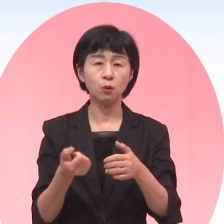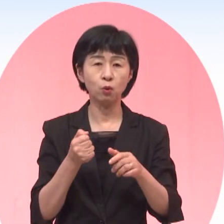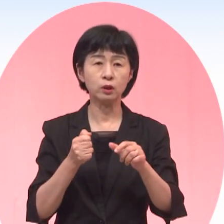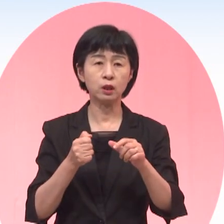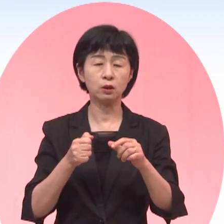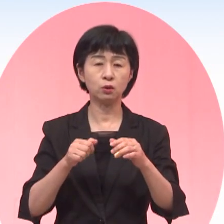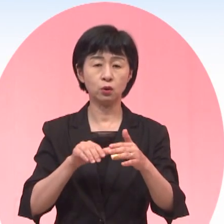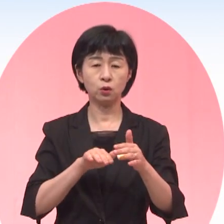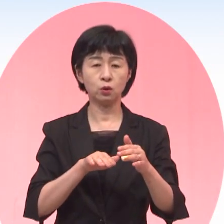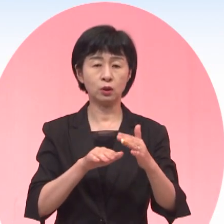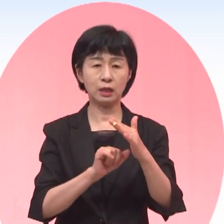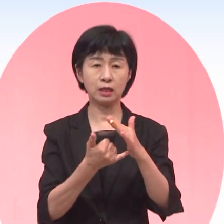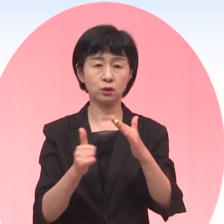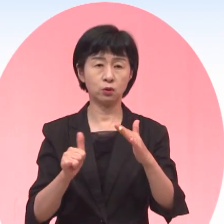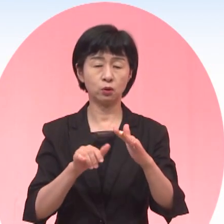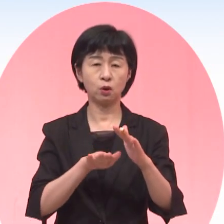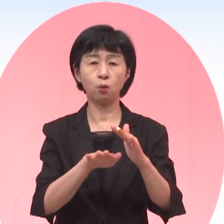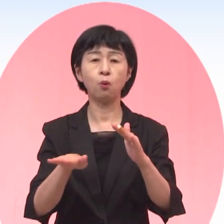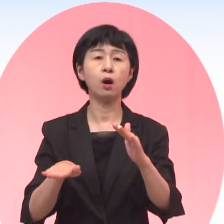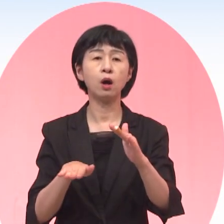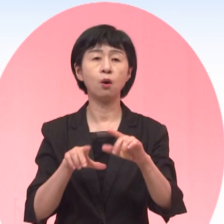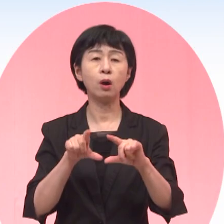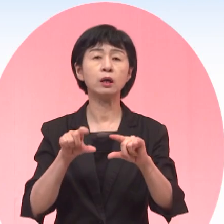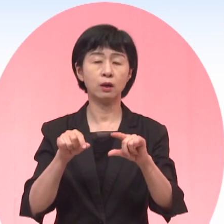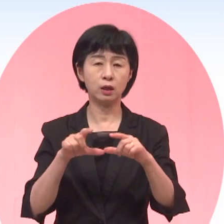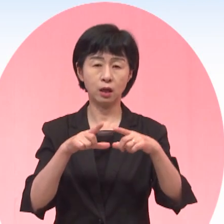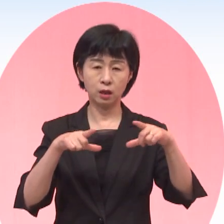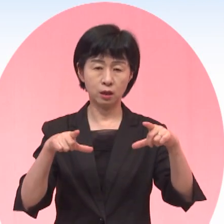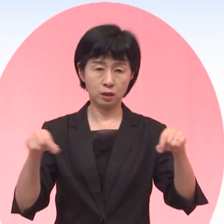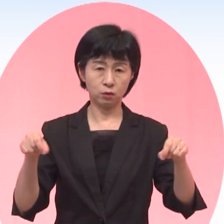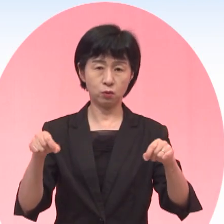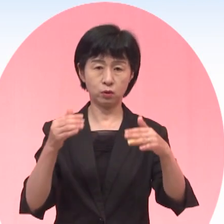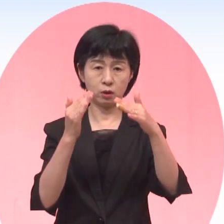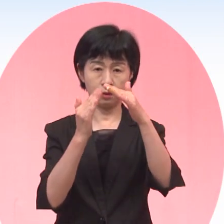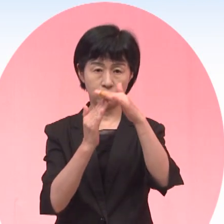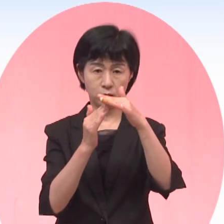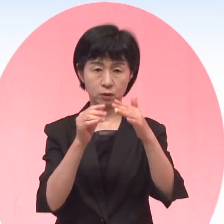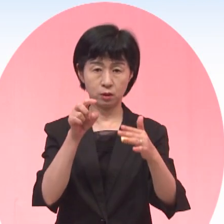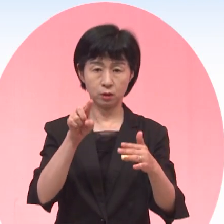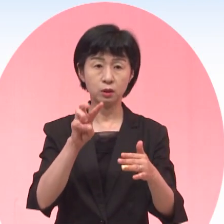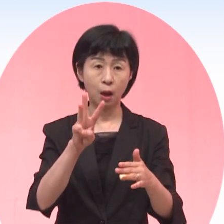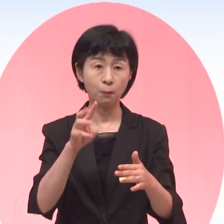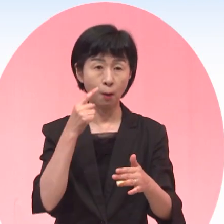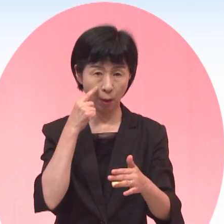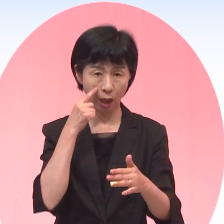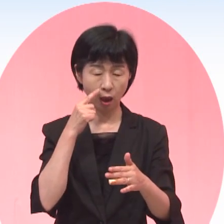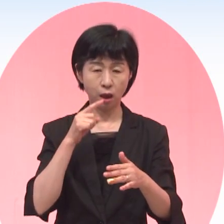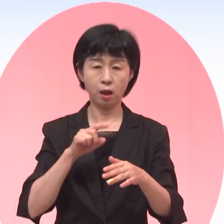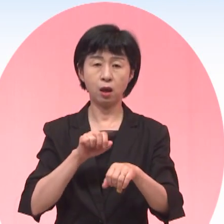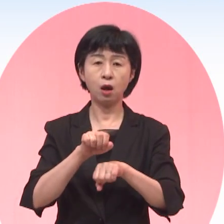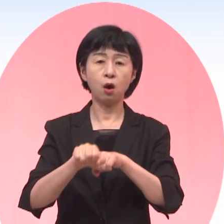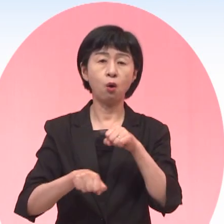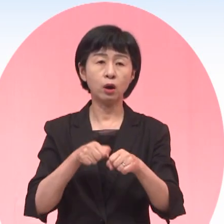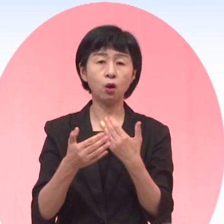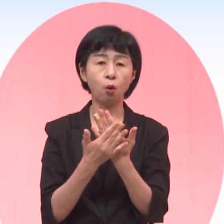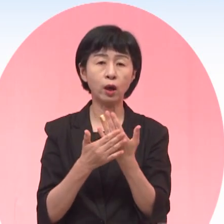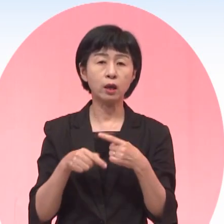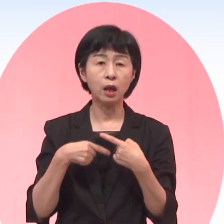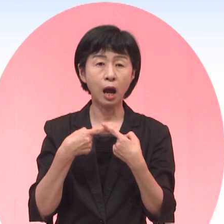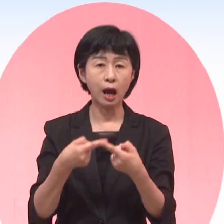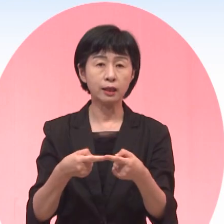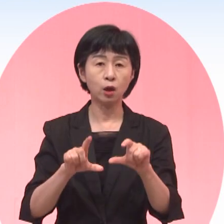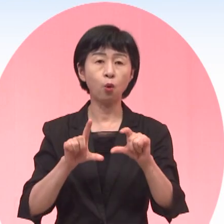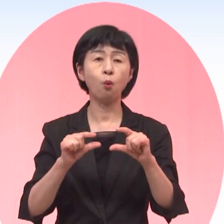有世帯の割合は全国で3番目に高い一方で、自転車損害賠償責任保険に加